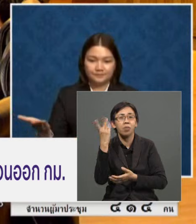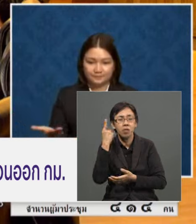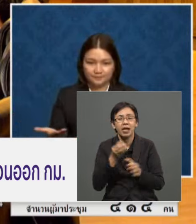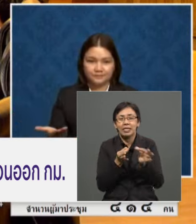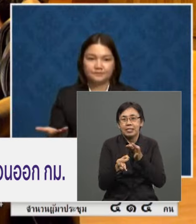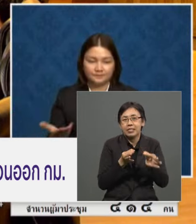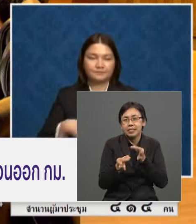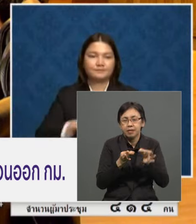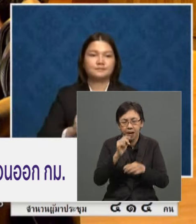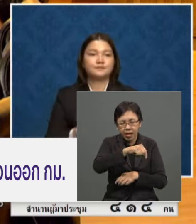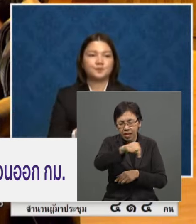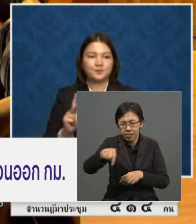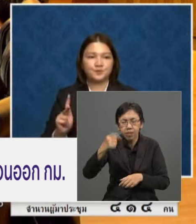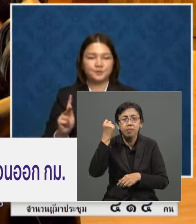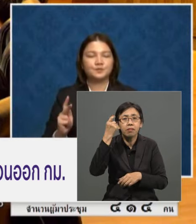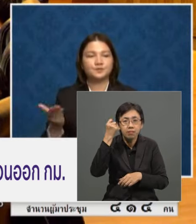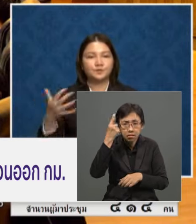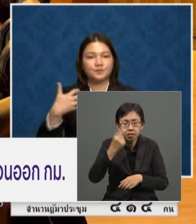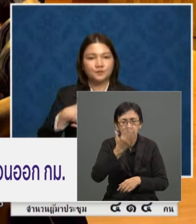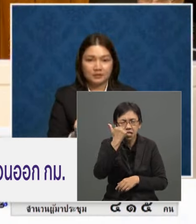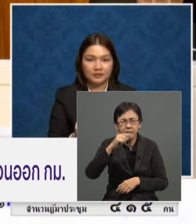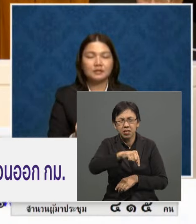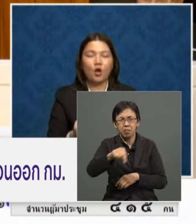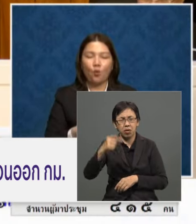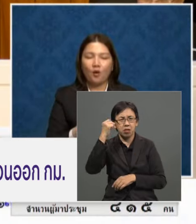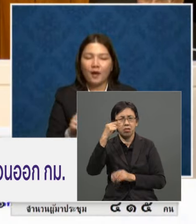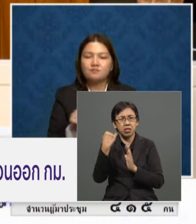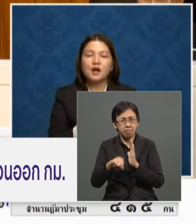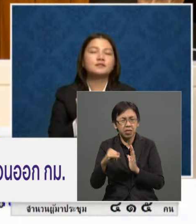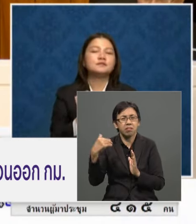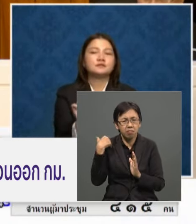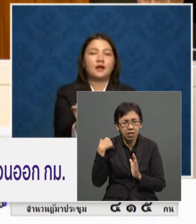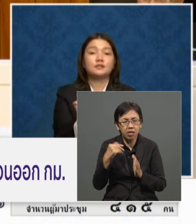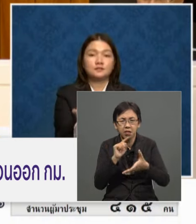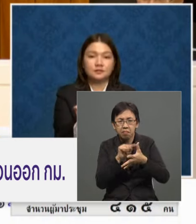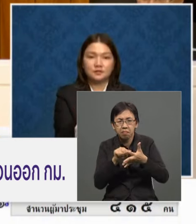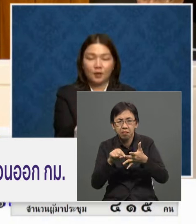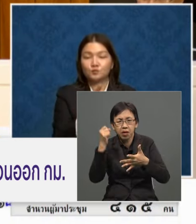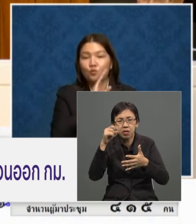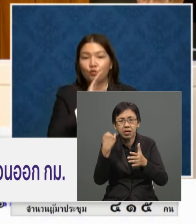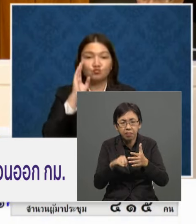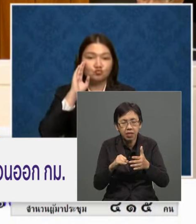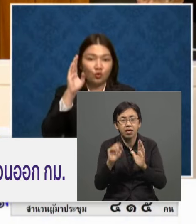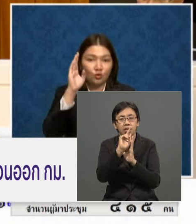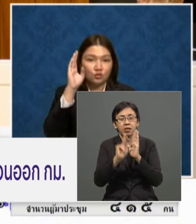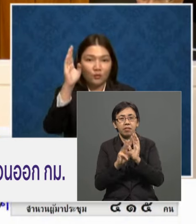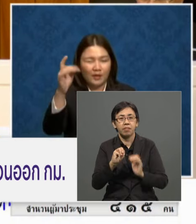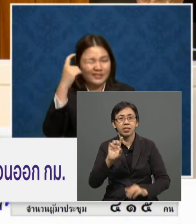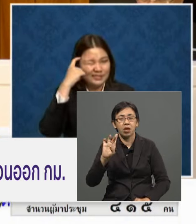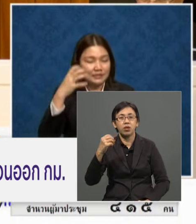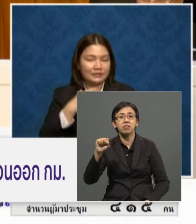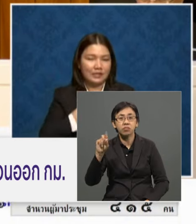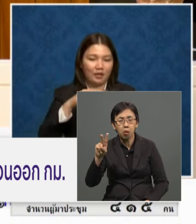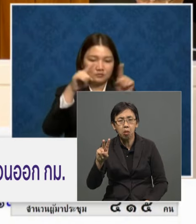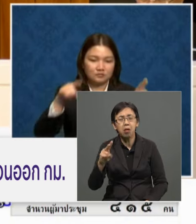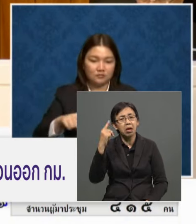อธิบายให้หลายๆคนเข้าใจเพราะว่าหลายคนก็ยังเข้าใจผิดในหลายๆประเด็นโดยเฉพาะเรื่องมาตรา 112บาง